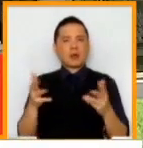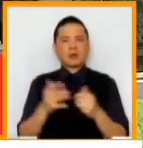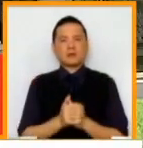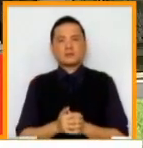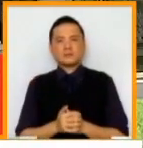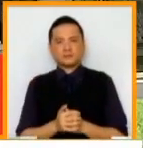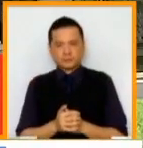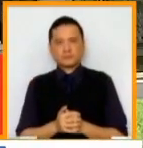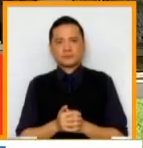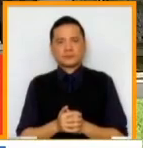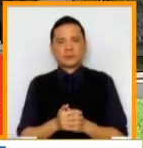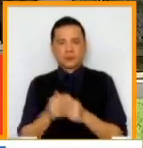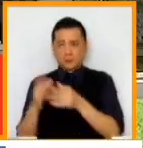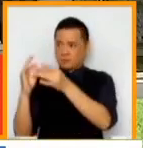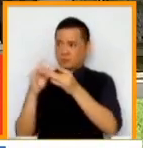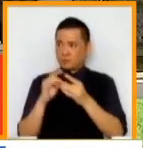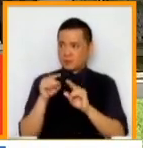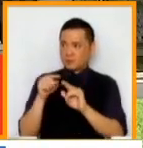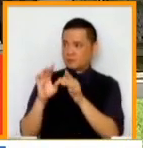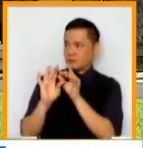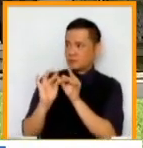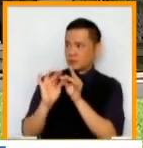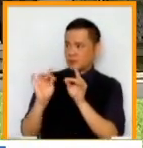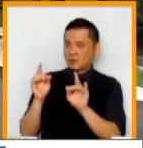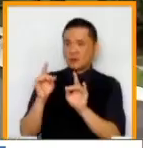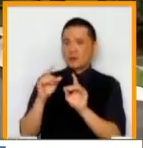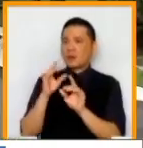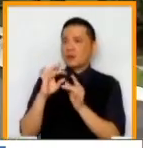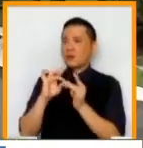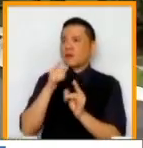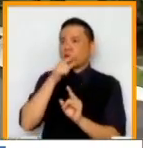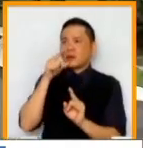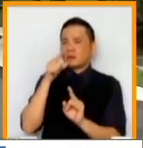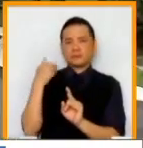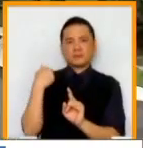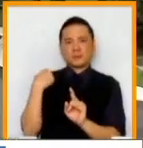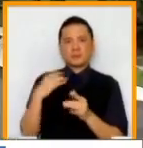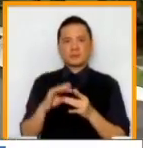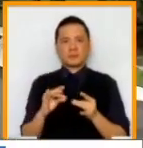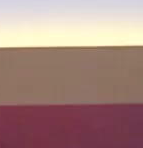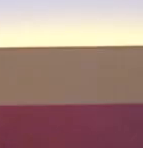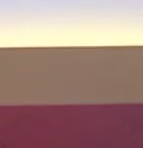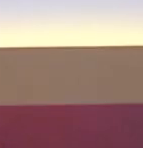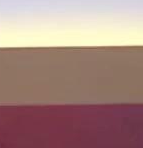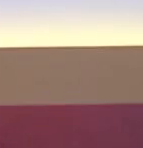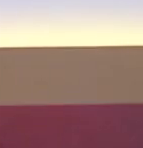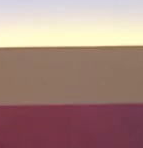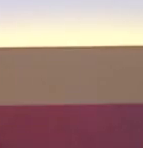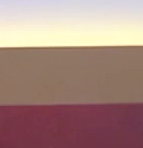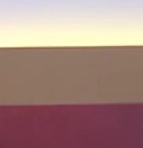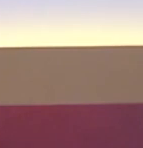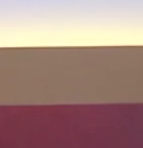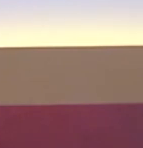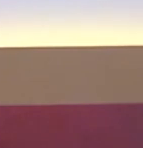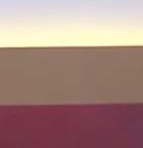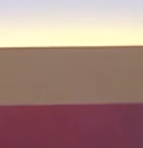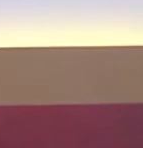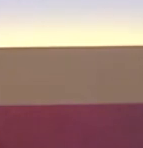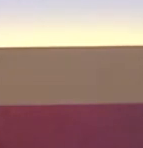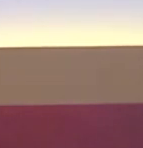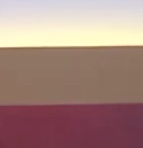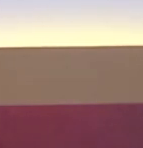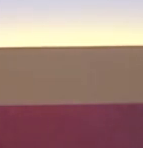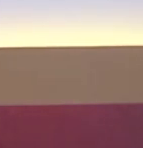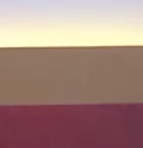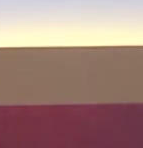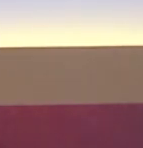sinabi ni Robredo. Yan ang unang balita. Dano Tingkungko, buong puso para sa Pilipino. Kapuso, mauna ka sa mga